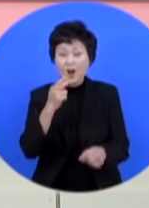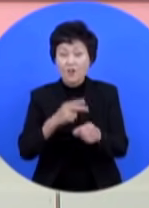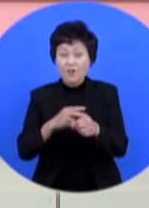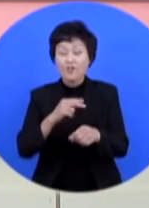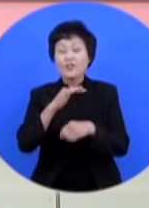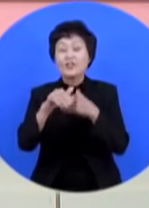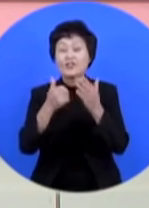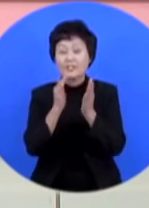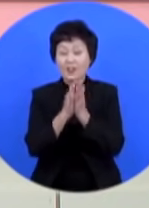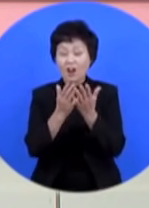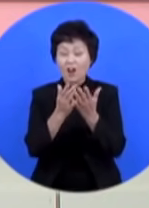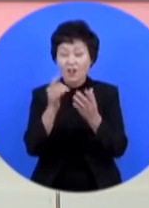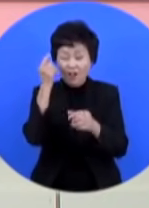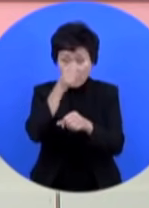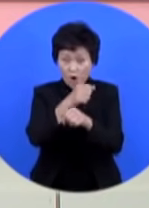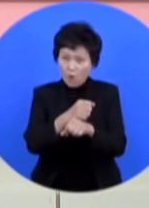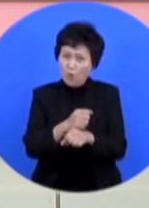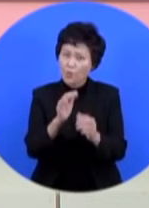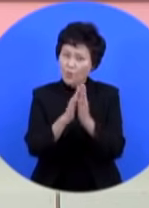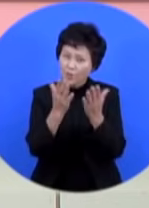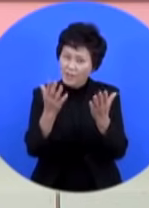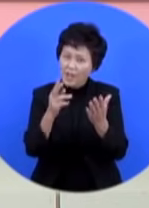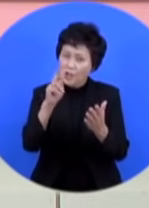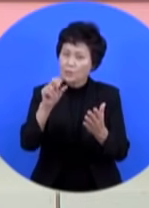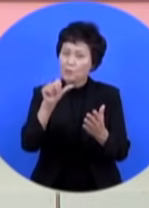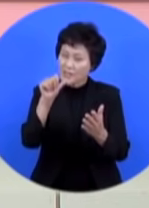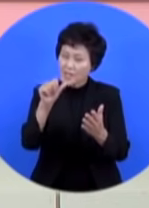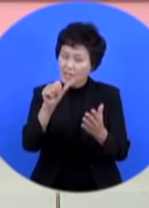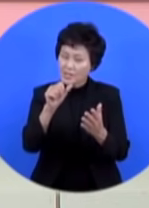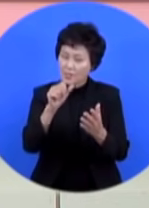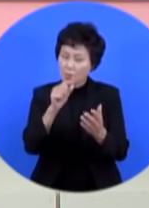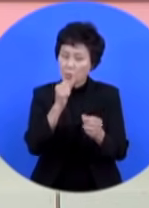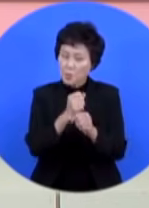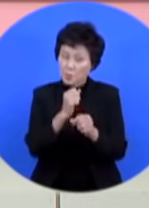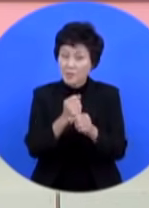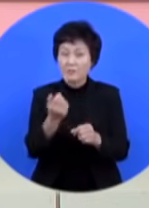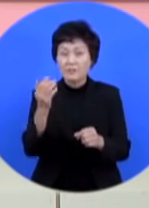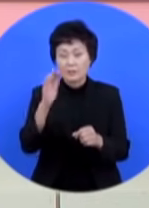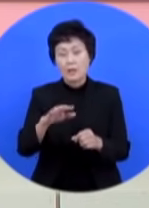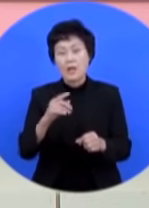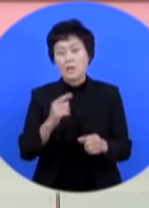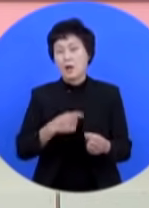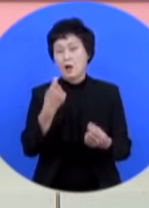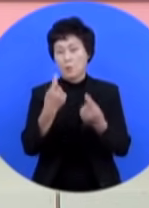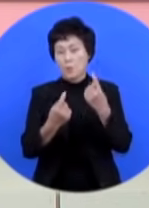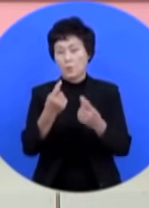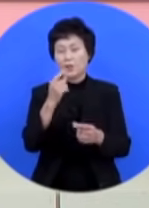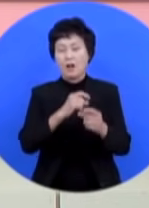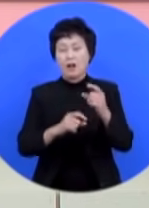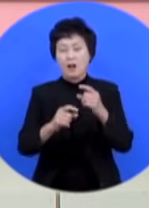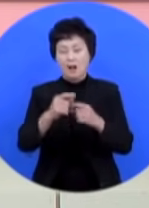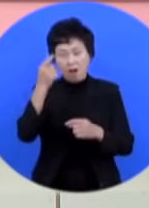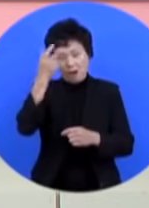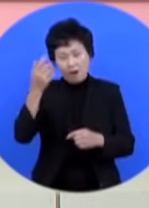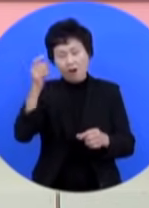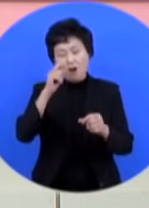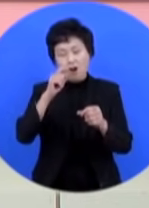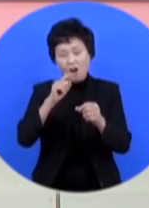예. 그런데 저보다 영적으로 더 깊이가 있다 생각돼서 너 대학을